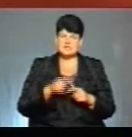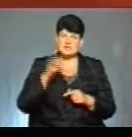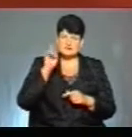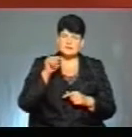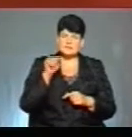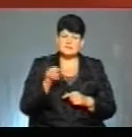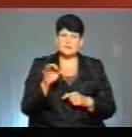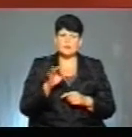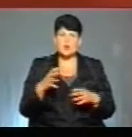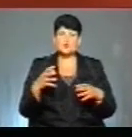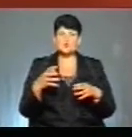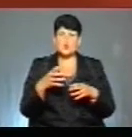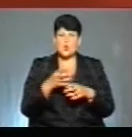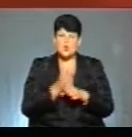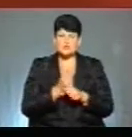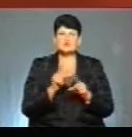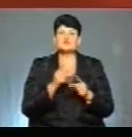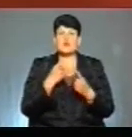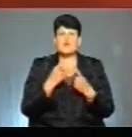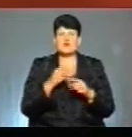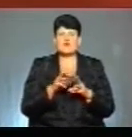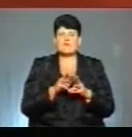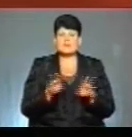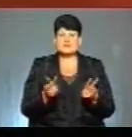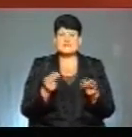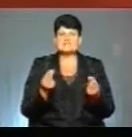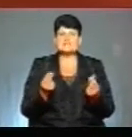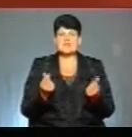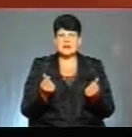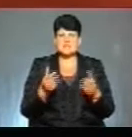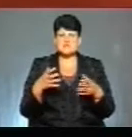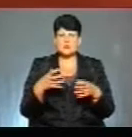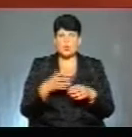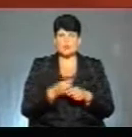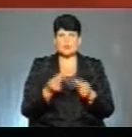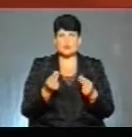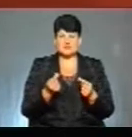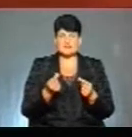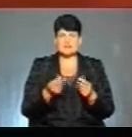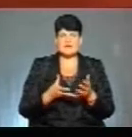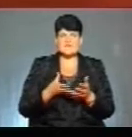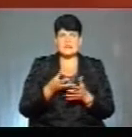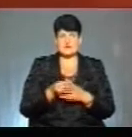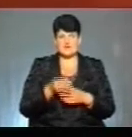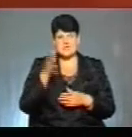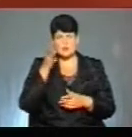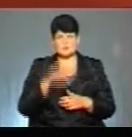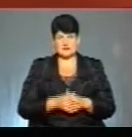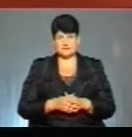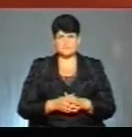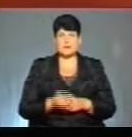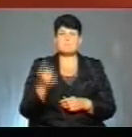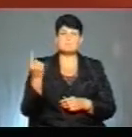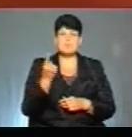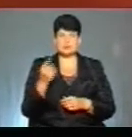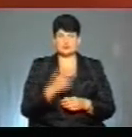вам про скорочення, що кажуть у Міністерстві фінансів, скорочення коштів на фінансування освіти? Перше, що